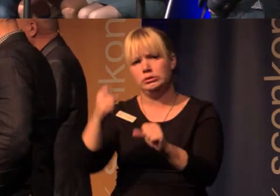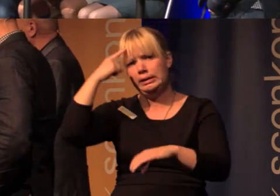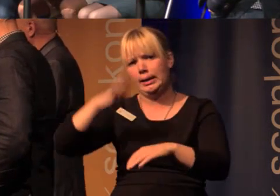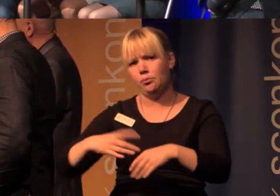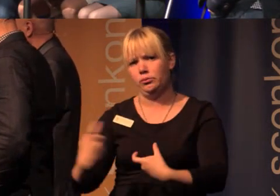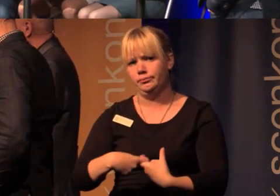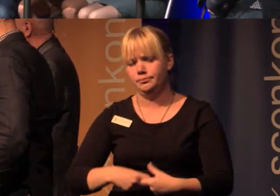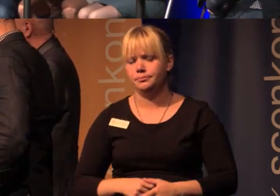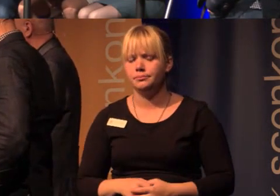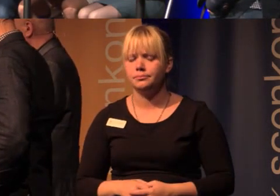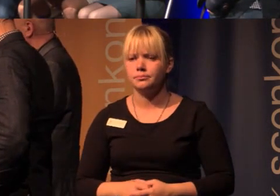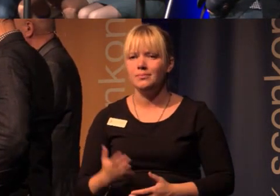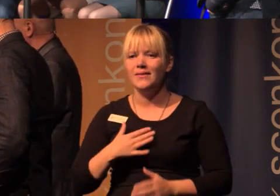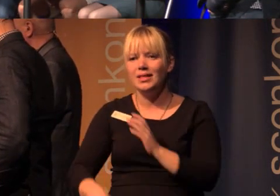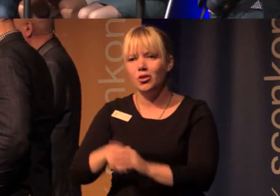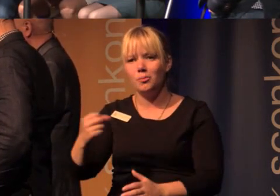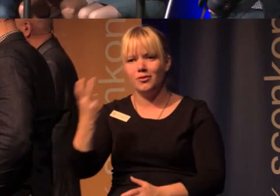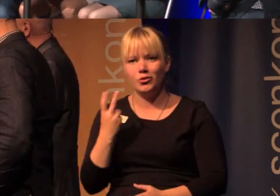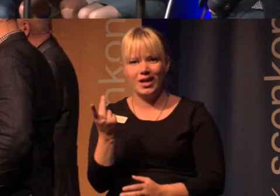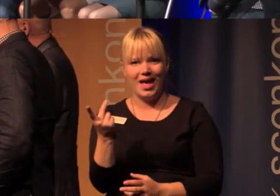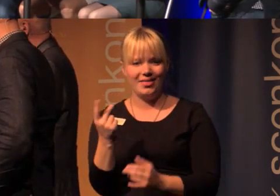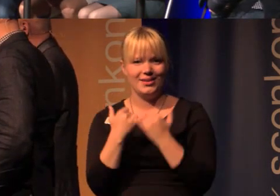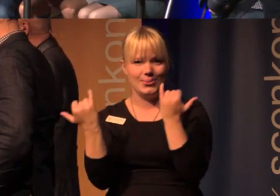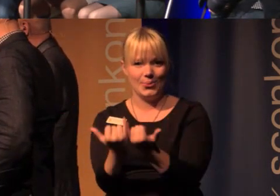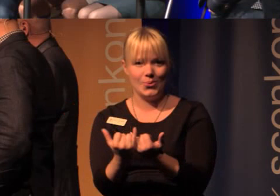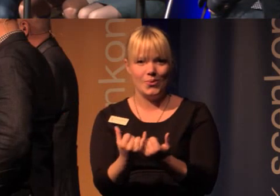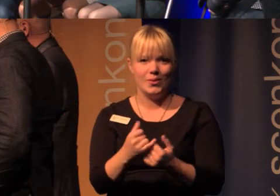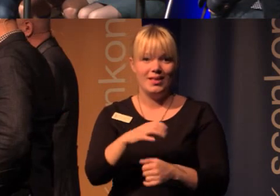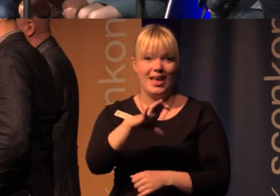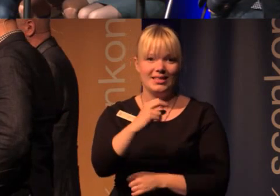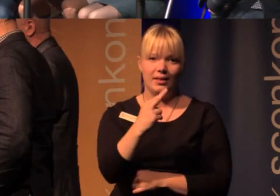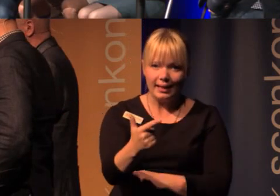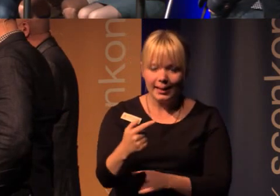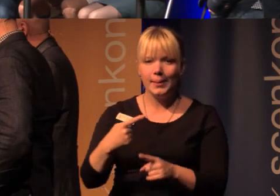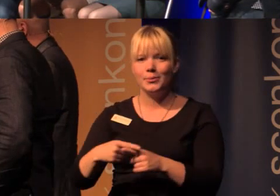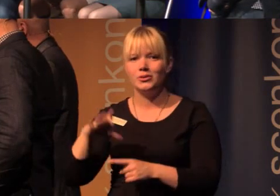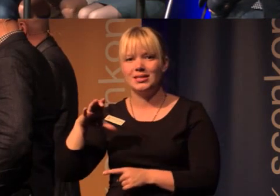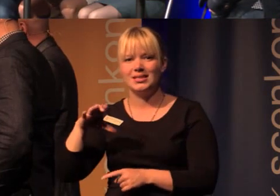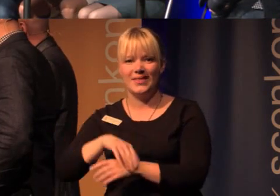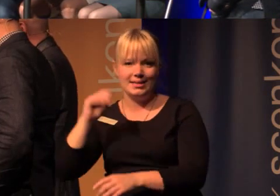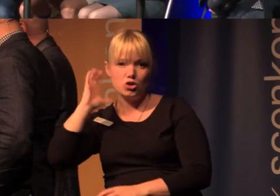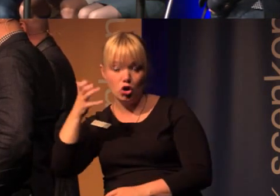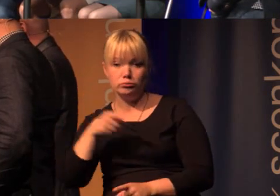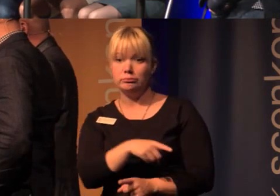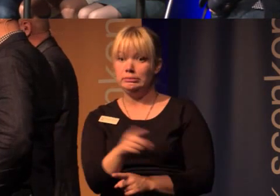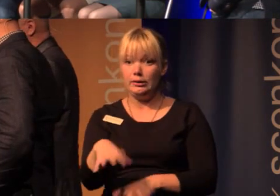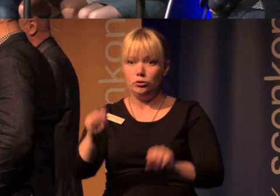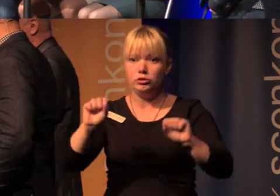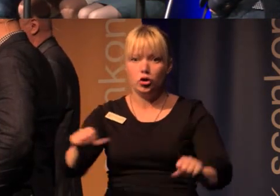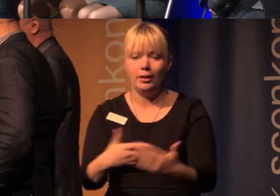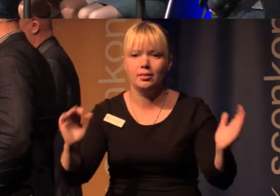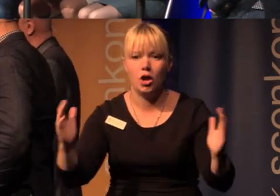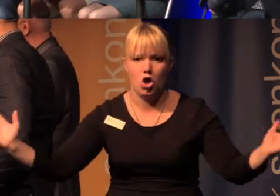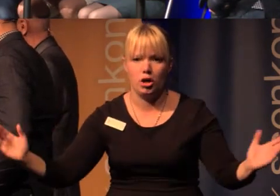skulle vilja prata lite om två andra institutioner, Sveriges Radio och Sveriges Television. Och deras uppdrag tycker jag absolut inte ska ökas, utan det kan